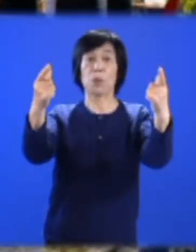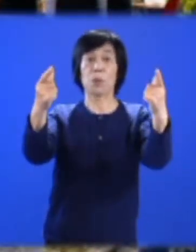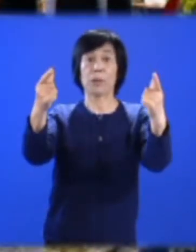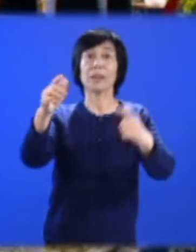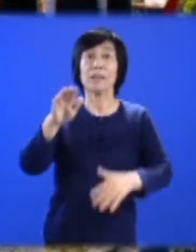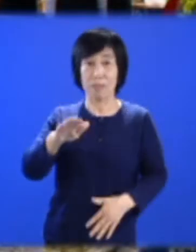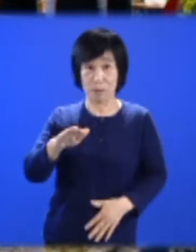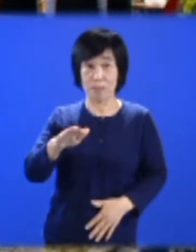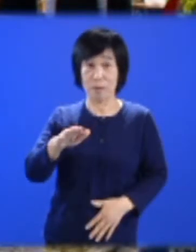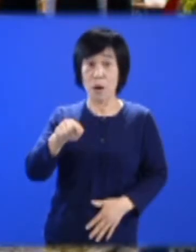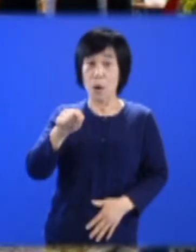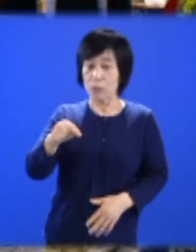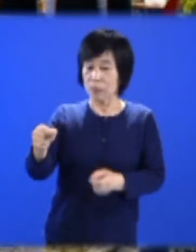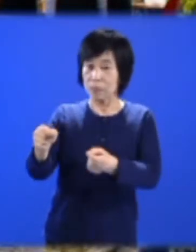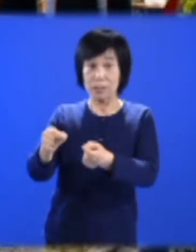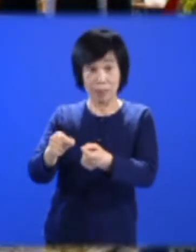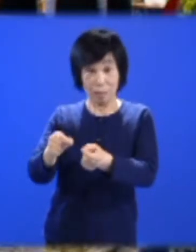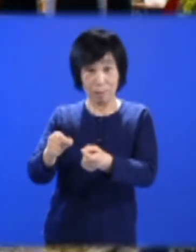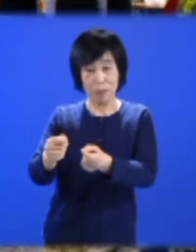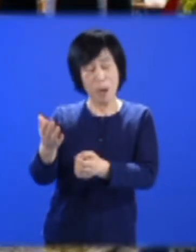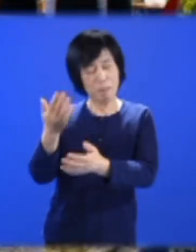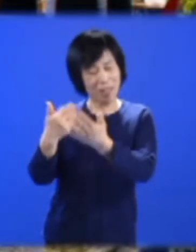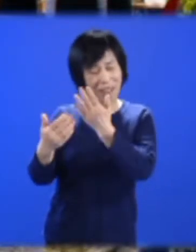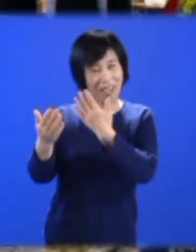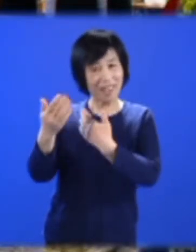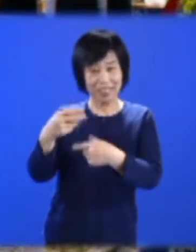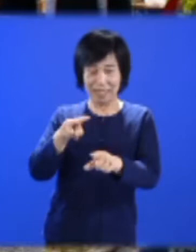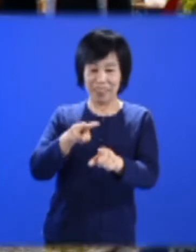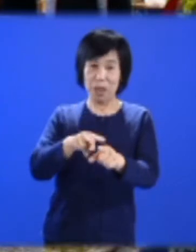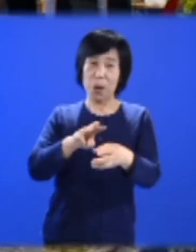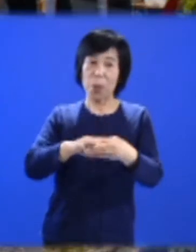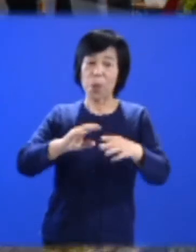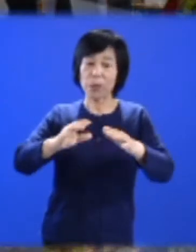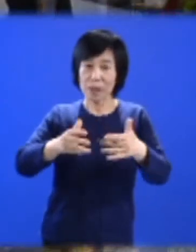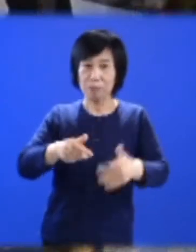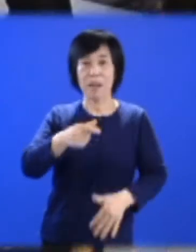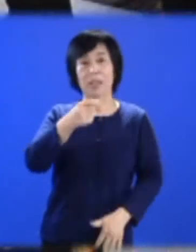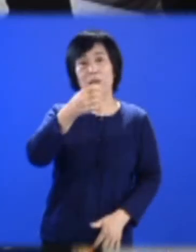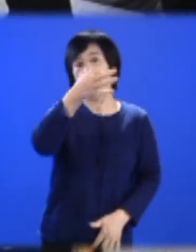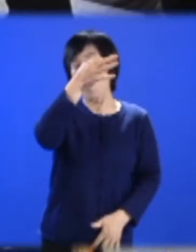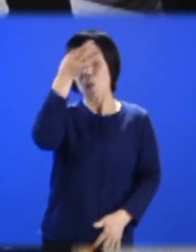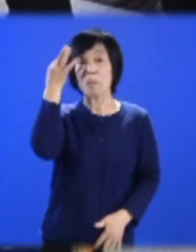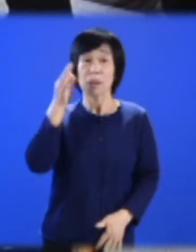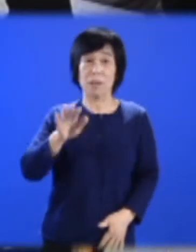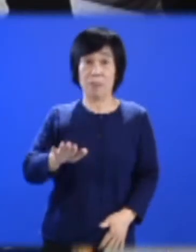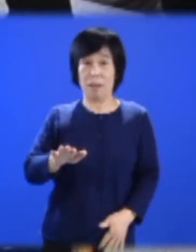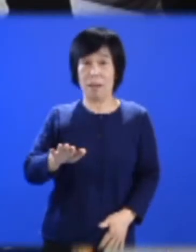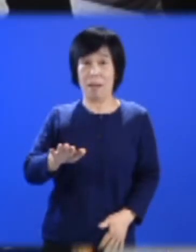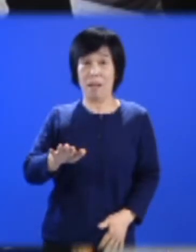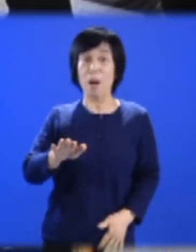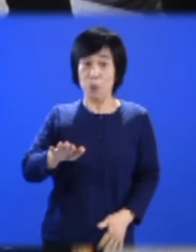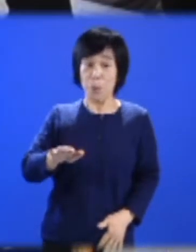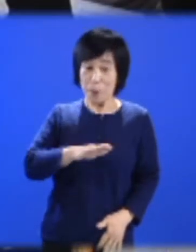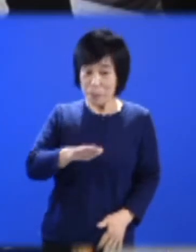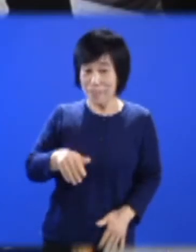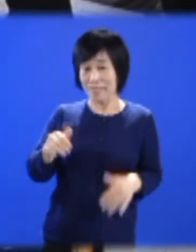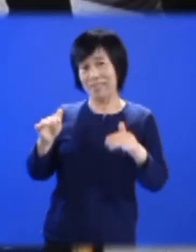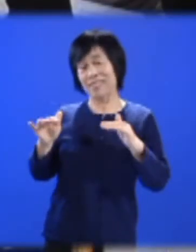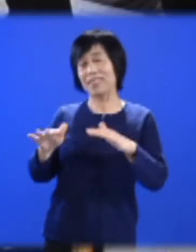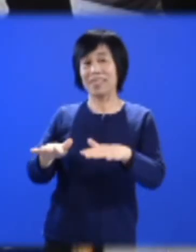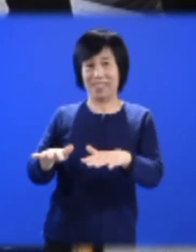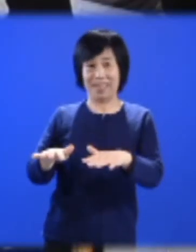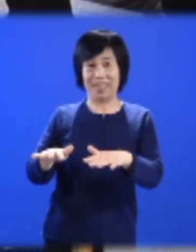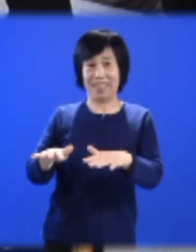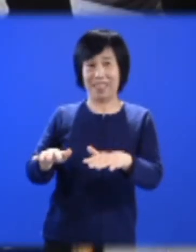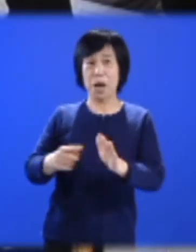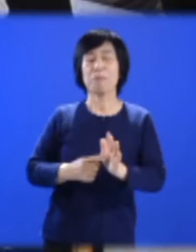その一本松のところに、その大田巻屋さんがあって、そこがもうずっと人気だったんですね。 まあ、富